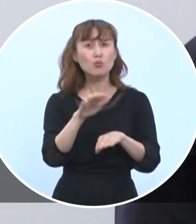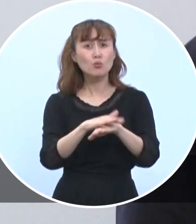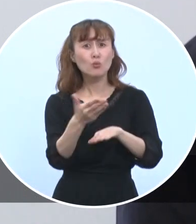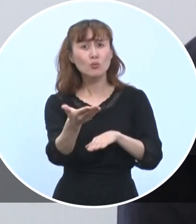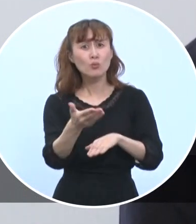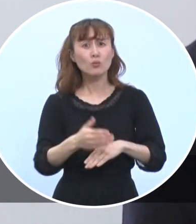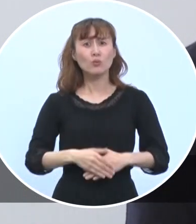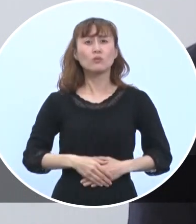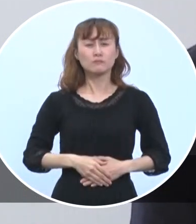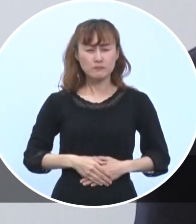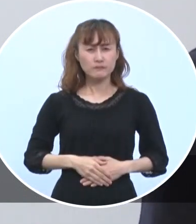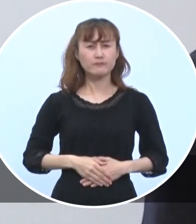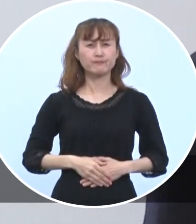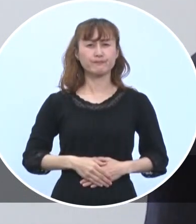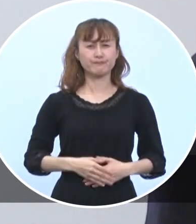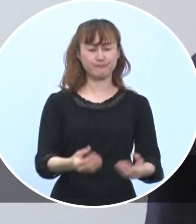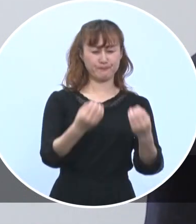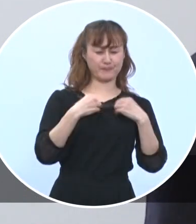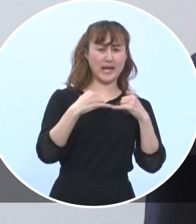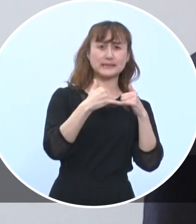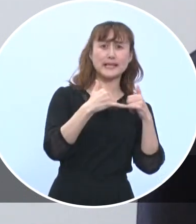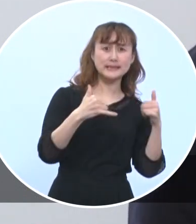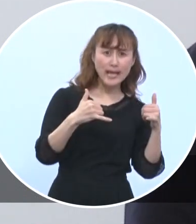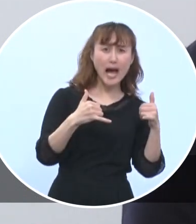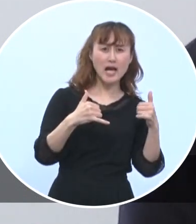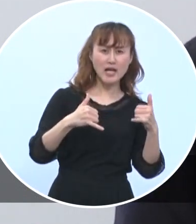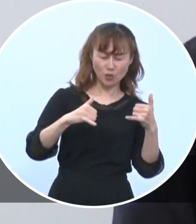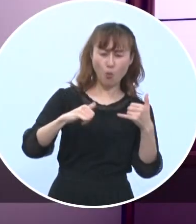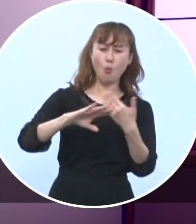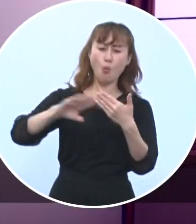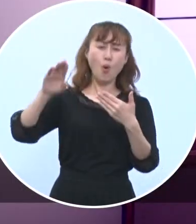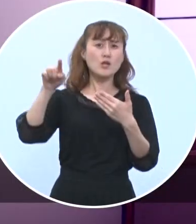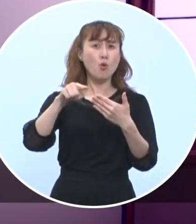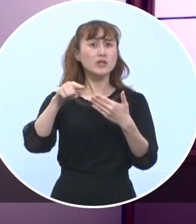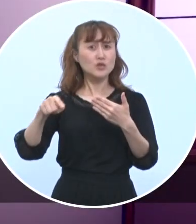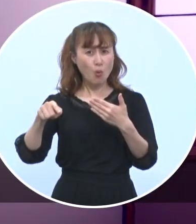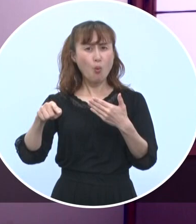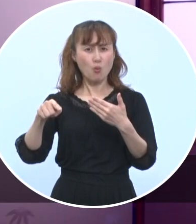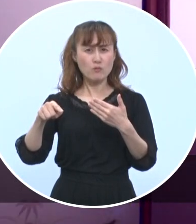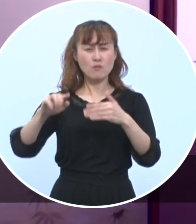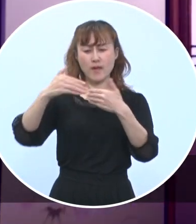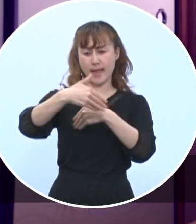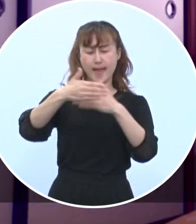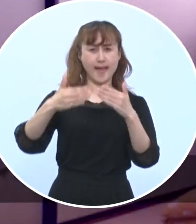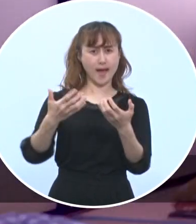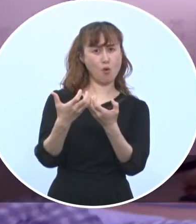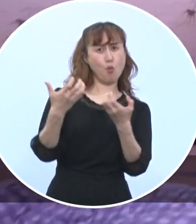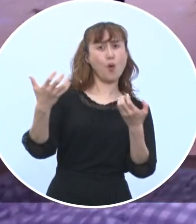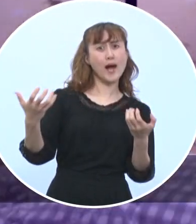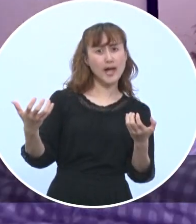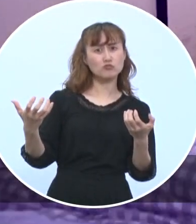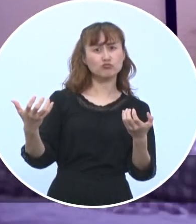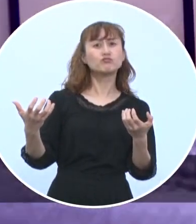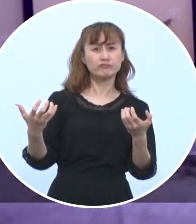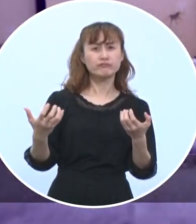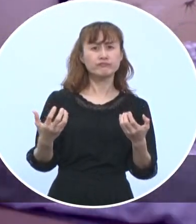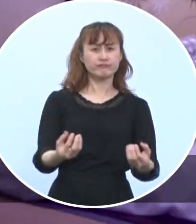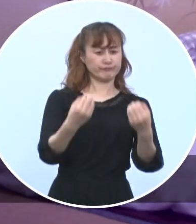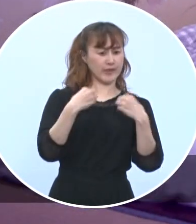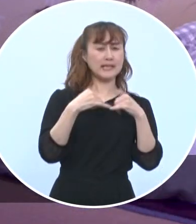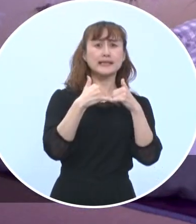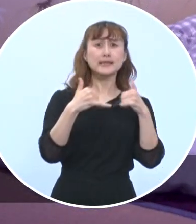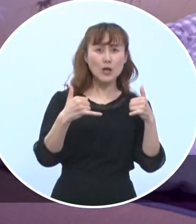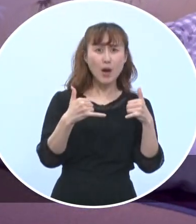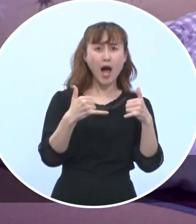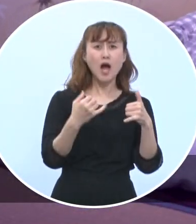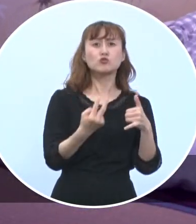染者と同居者の部屋を可能な限り分けましょう。 感染者は窓があるなど換気の良い